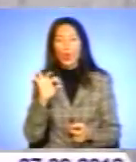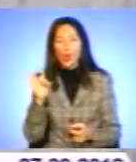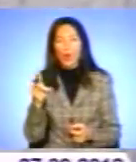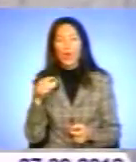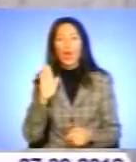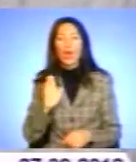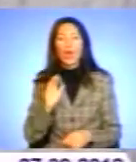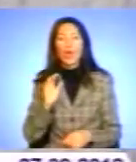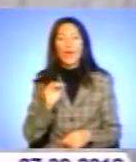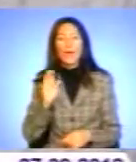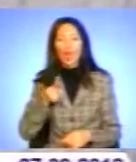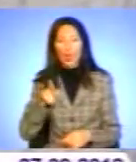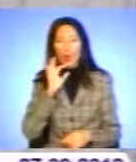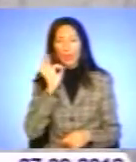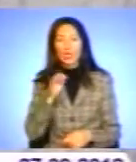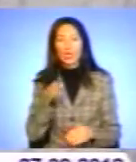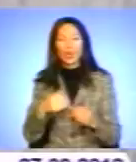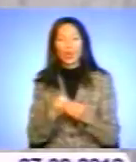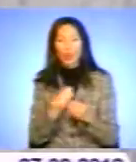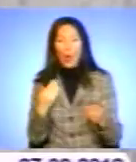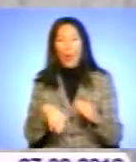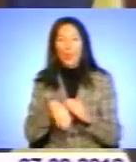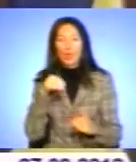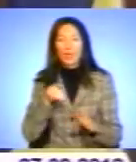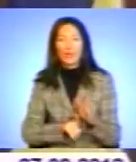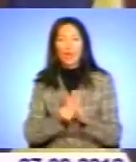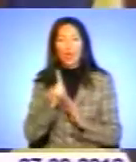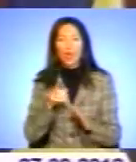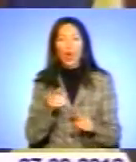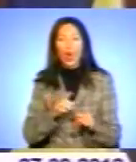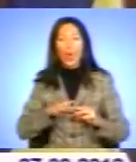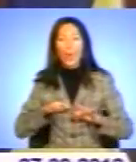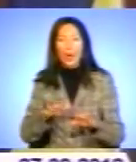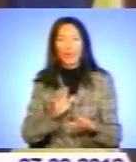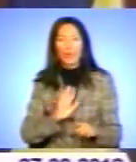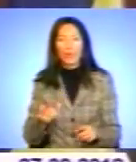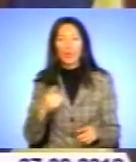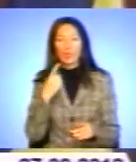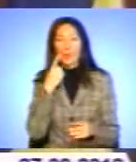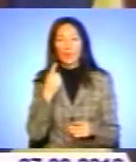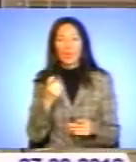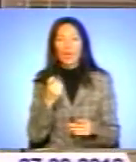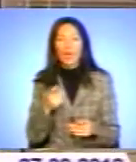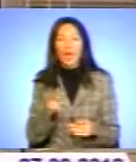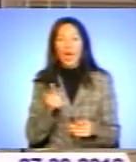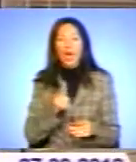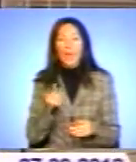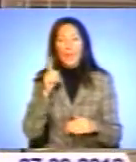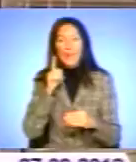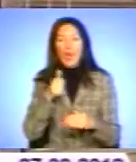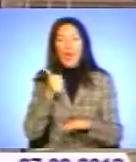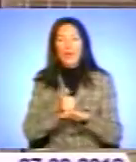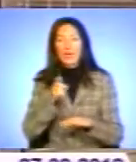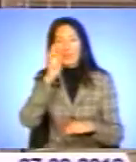початку виборчої кампанії в Україні лунали упереджені оцінки щодо неї. Утім, глава держави переконаний, спостерігачам це не